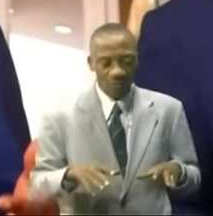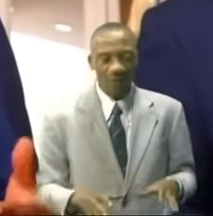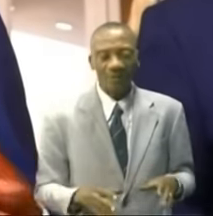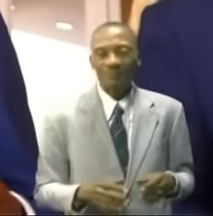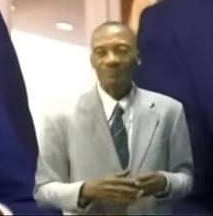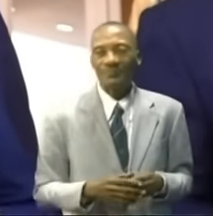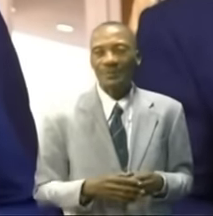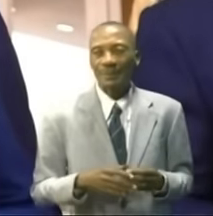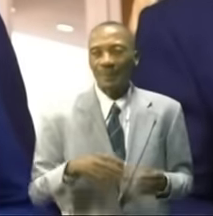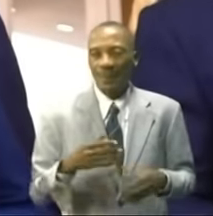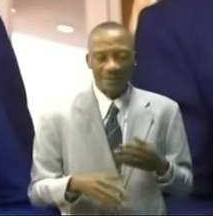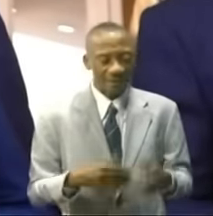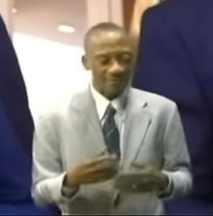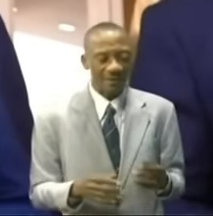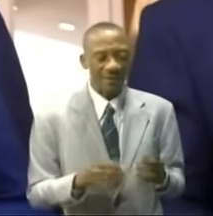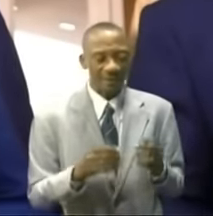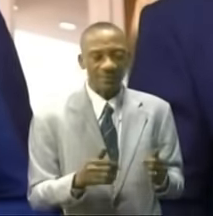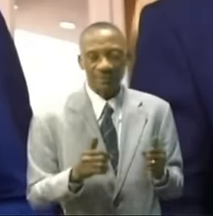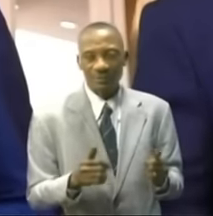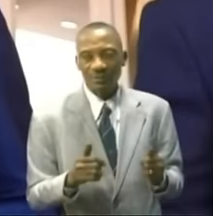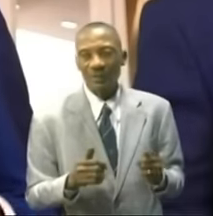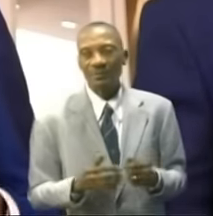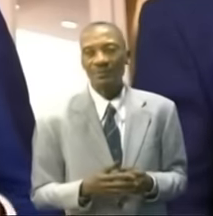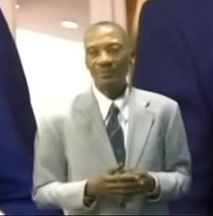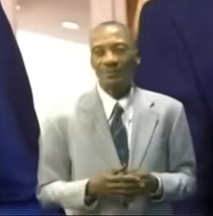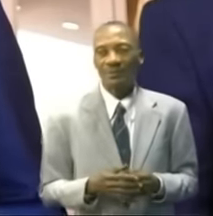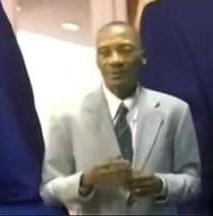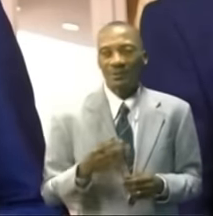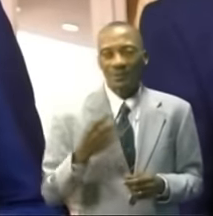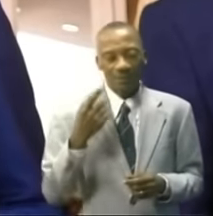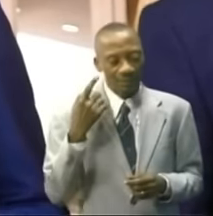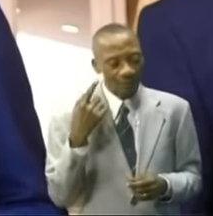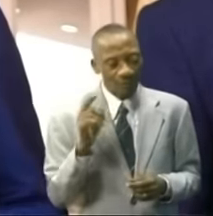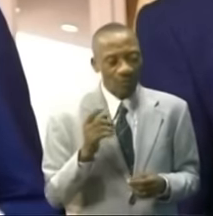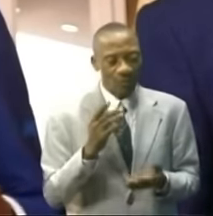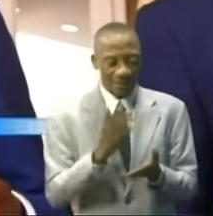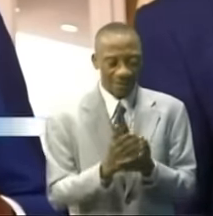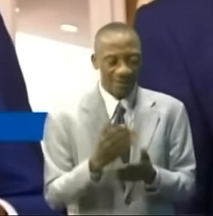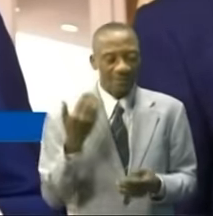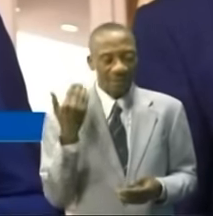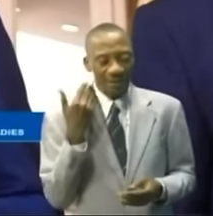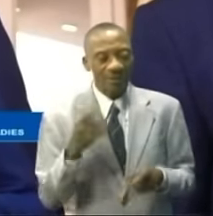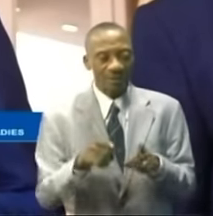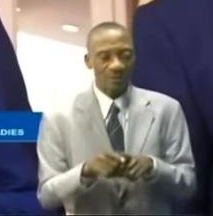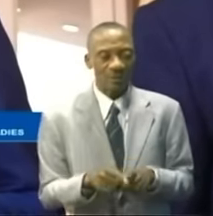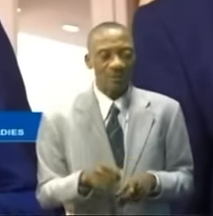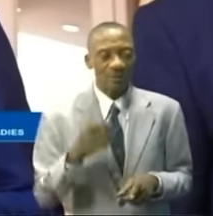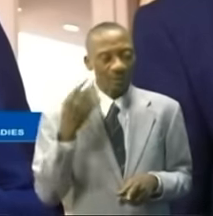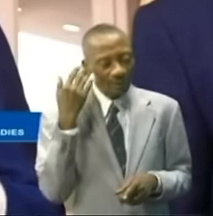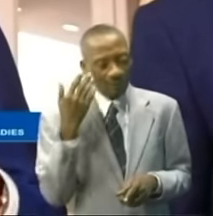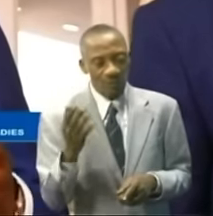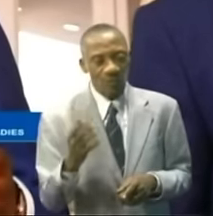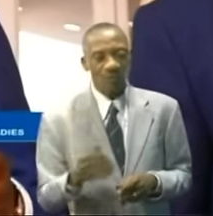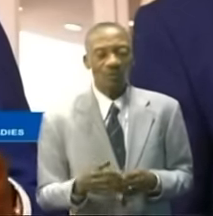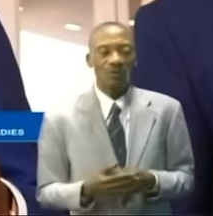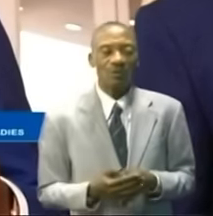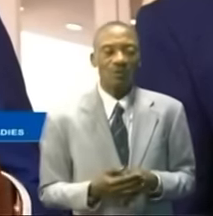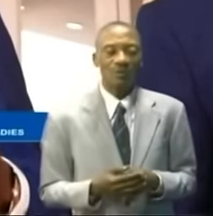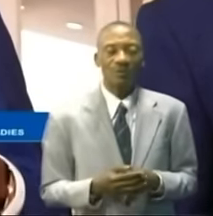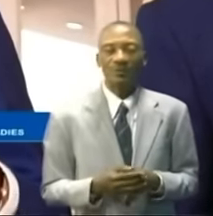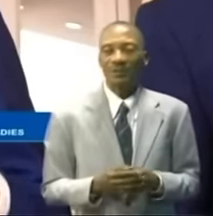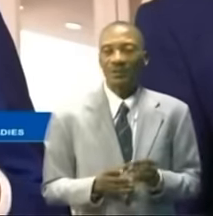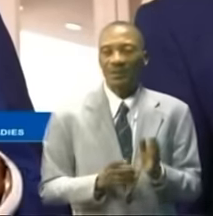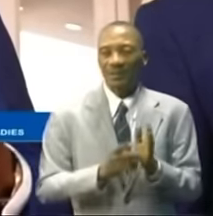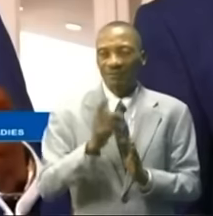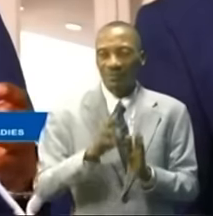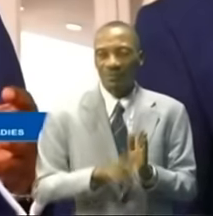la maladie peut être sévère, donc on va les vacciner. Et puis, on va s'assurer